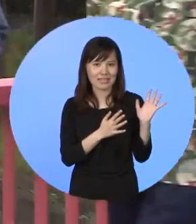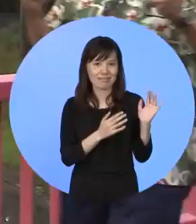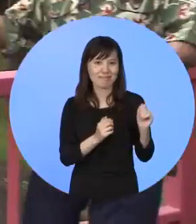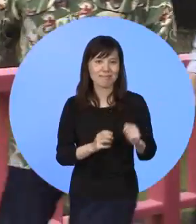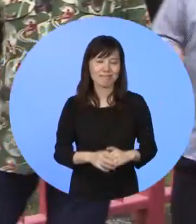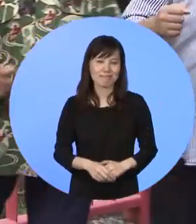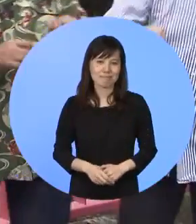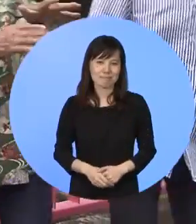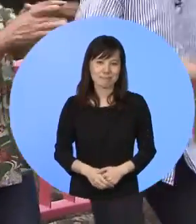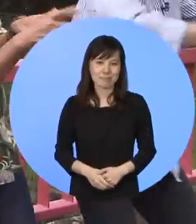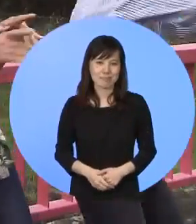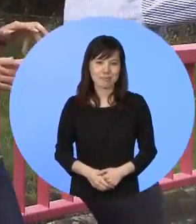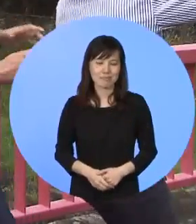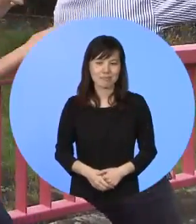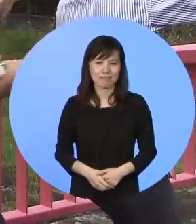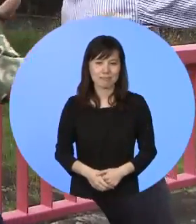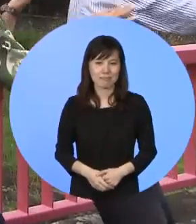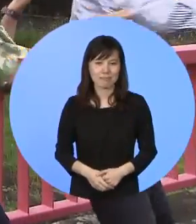ーイ